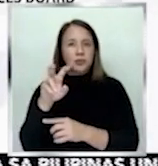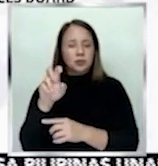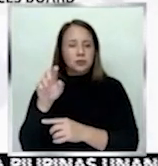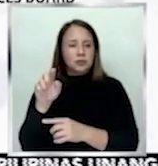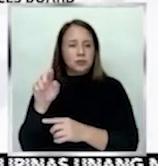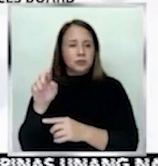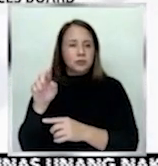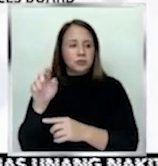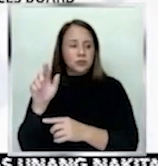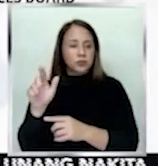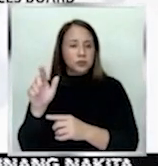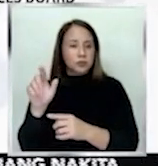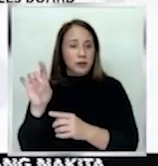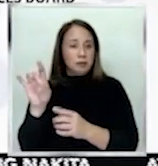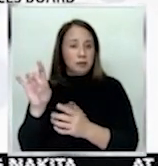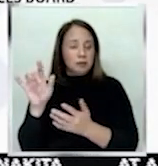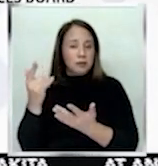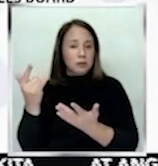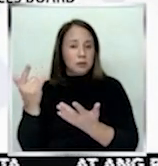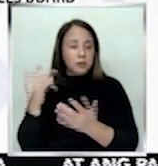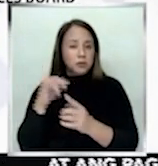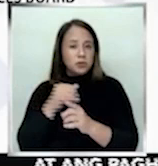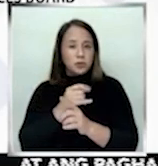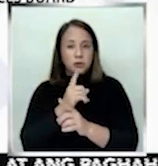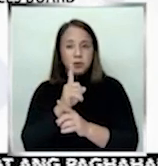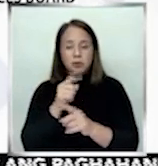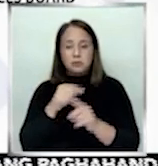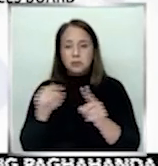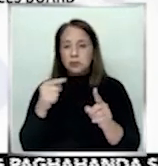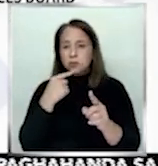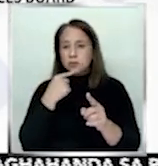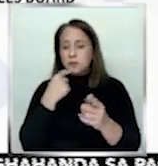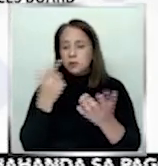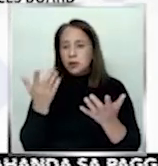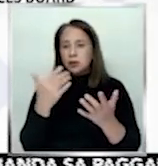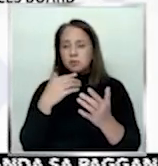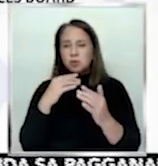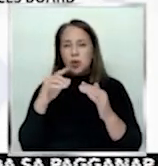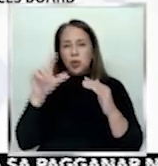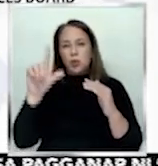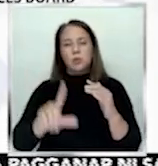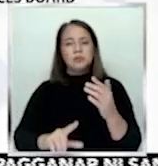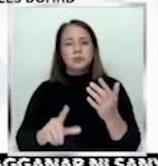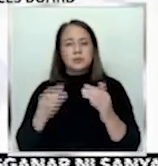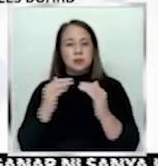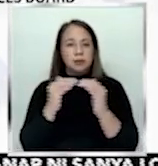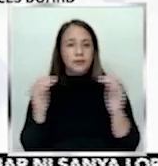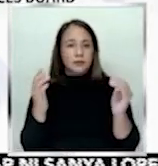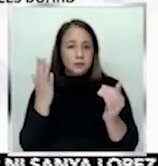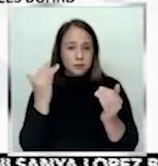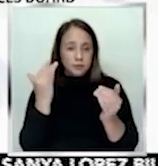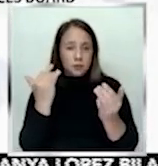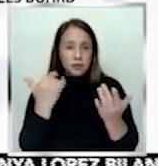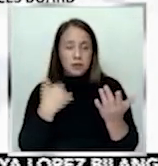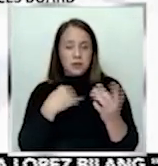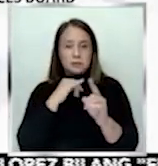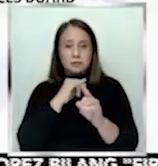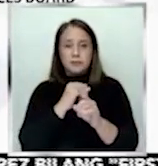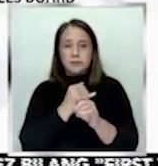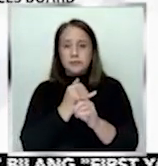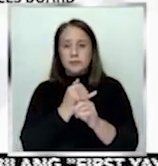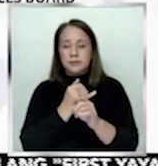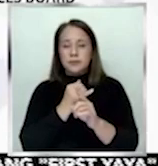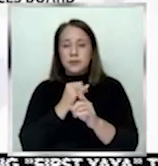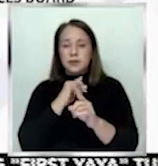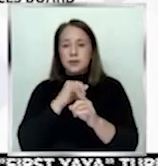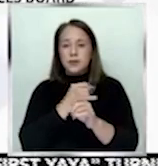1. No? Kung nasasabi natin na medyo mababa itong level na to kasi January, by January 1